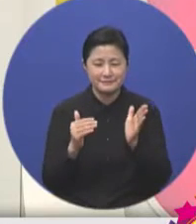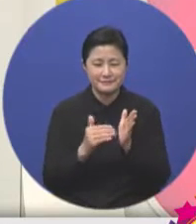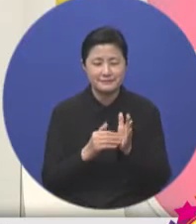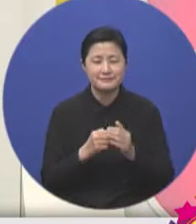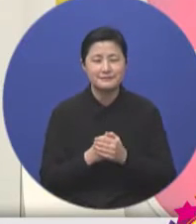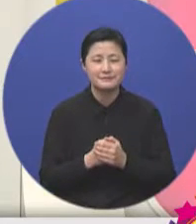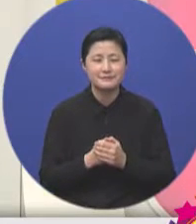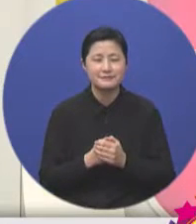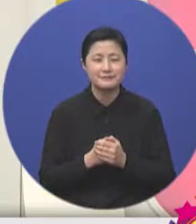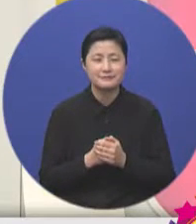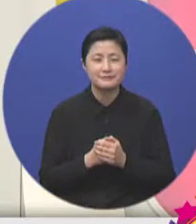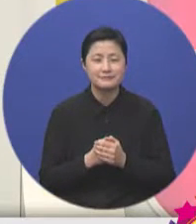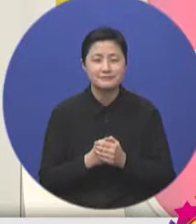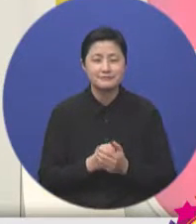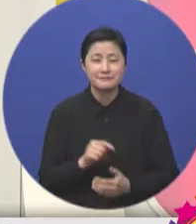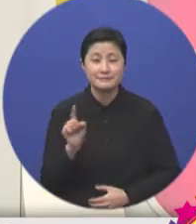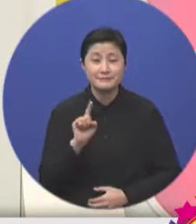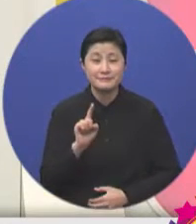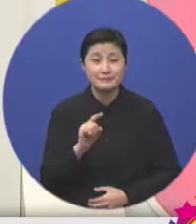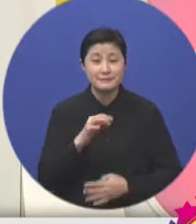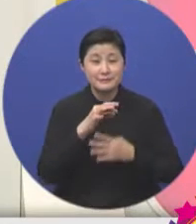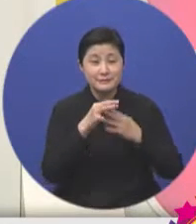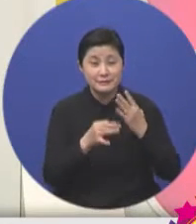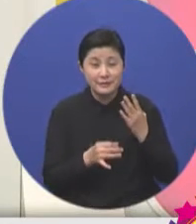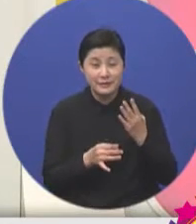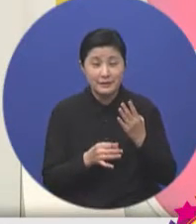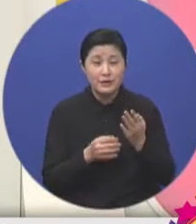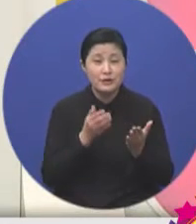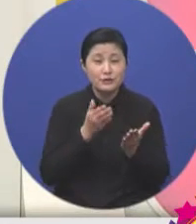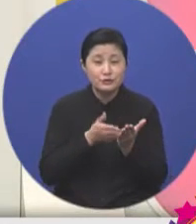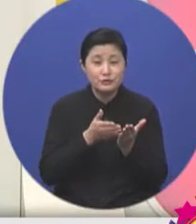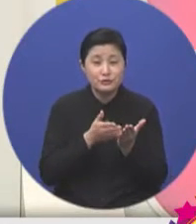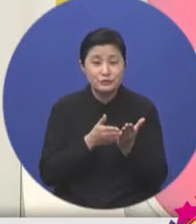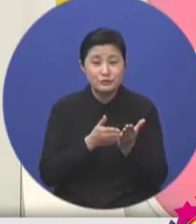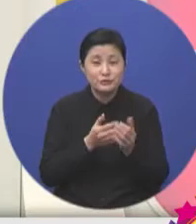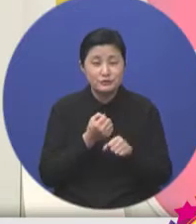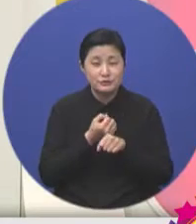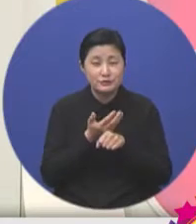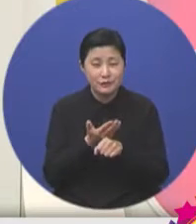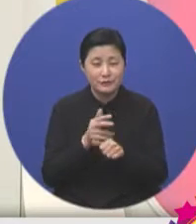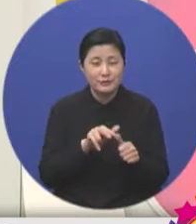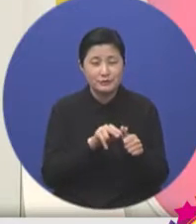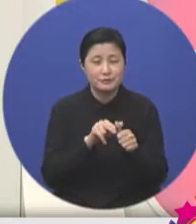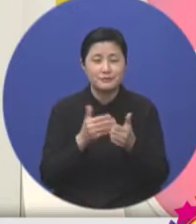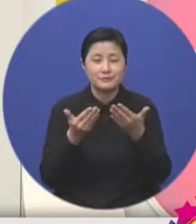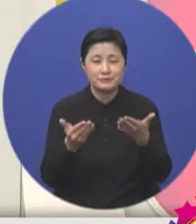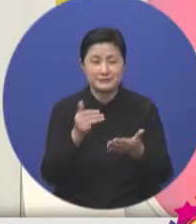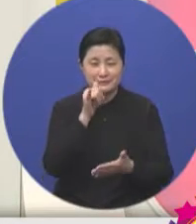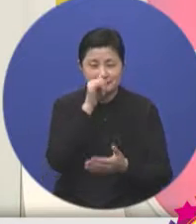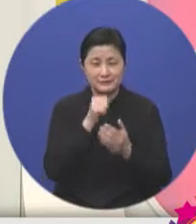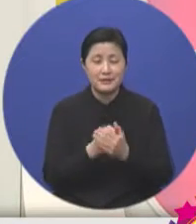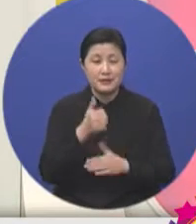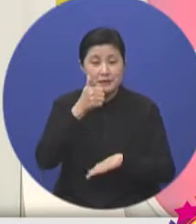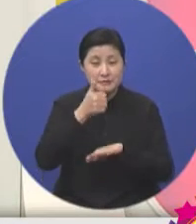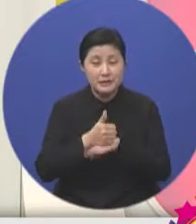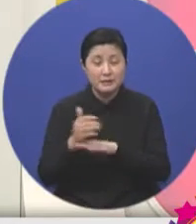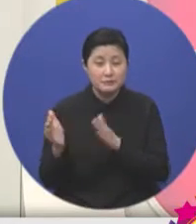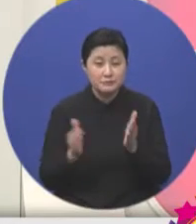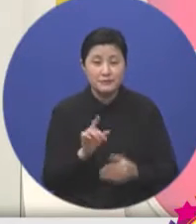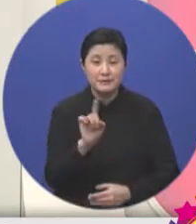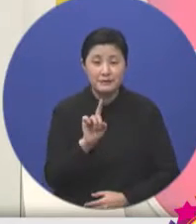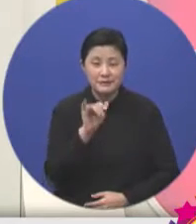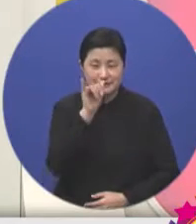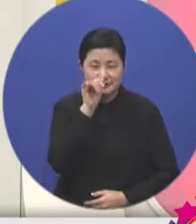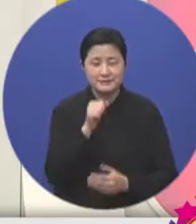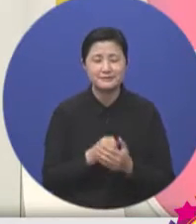네. 근데 저희 순서에 또 기사가 두 가지씩 여러분에게 기사 정보를 드리고 있는데요. 네네. 또 마지막으로 준비된 기사가 하나